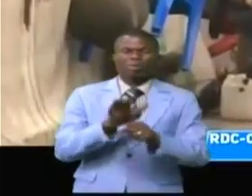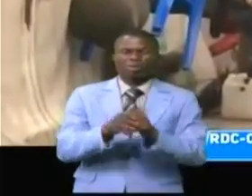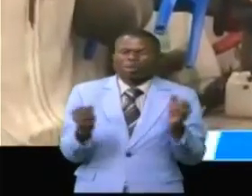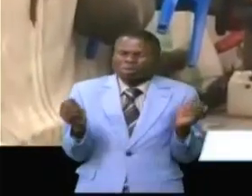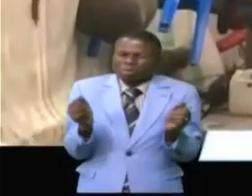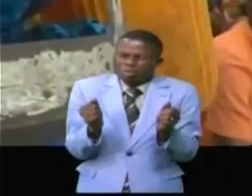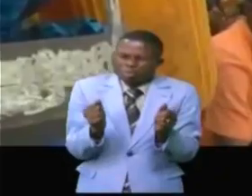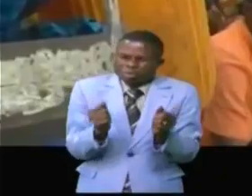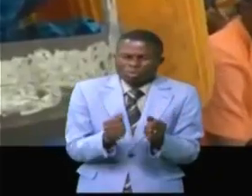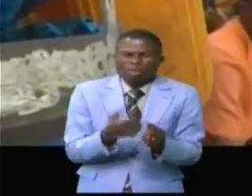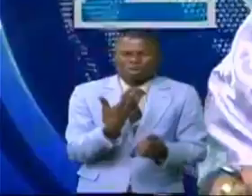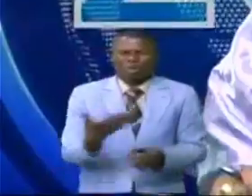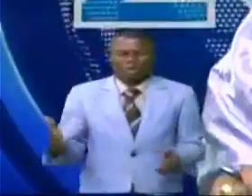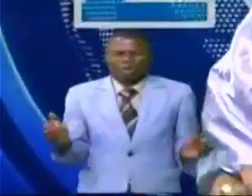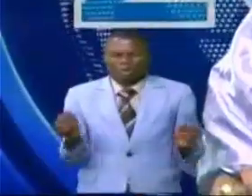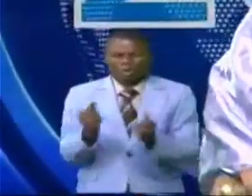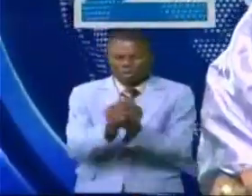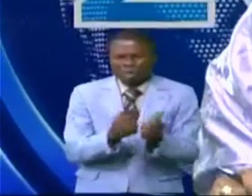et des marchandises.